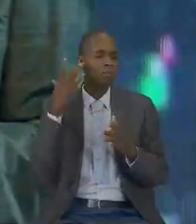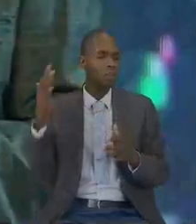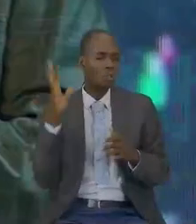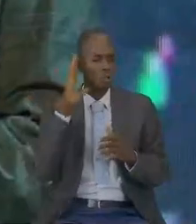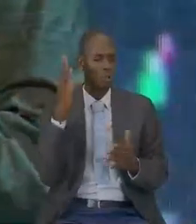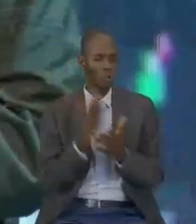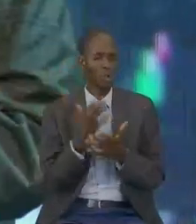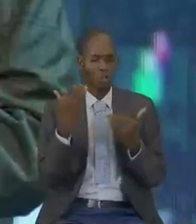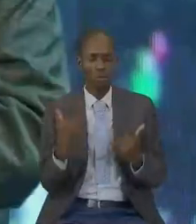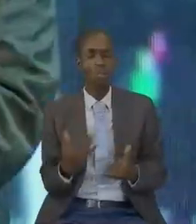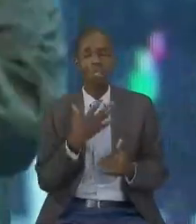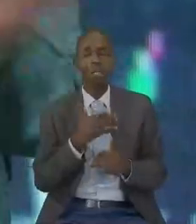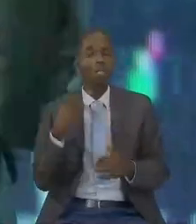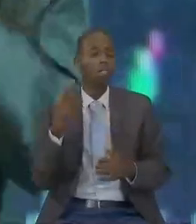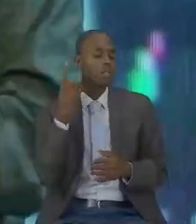cesser maintenant.